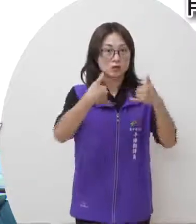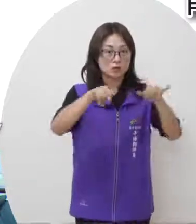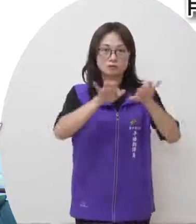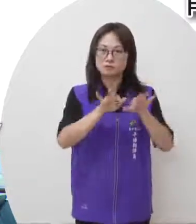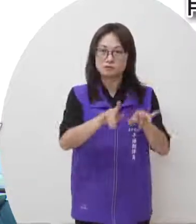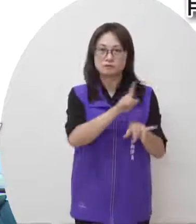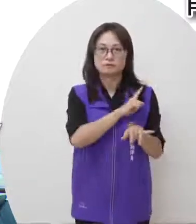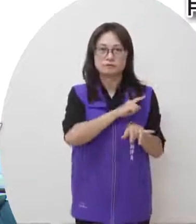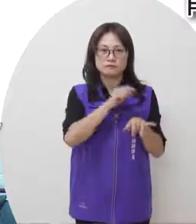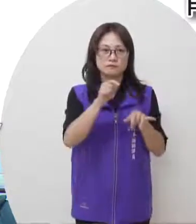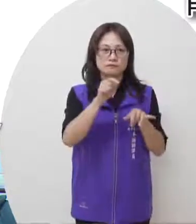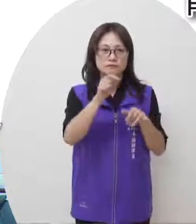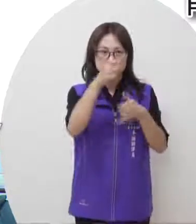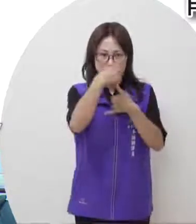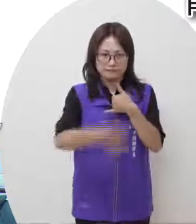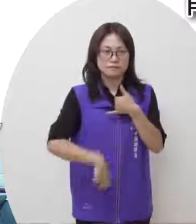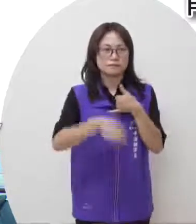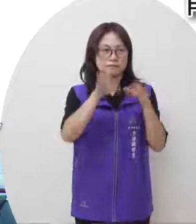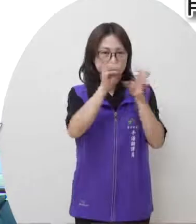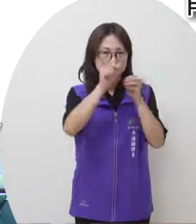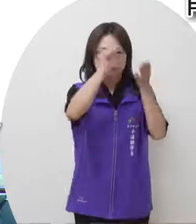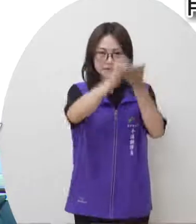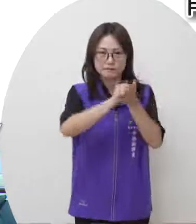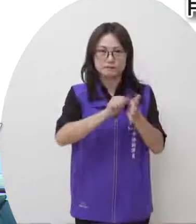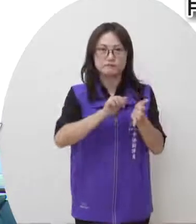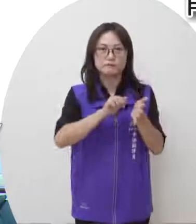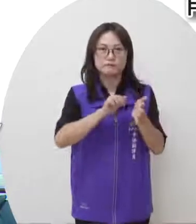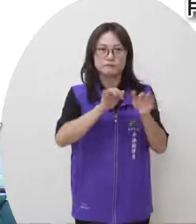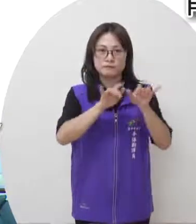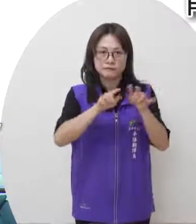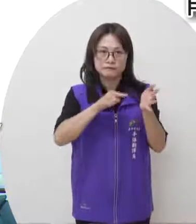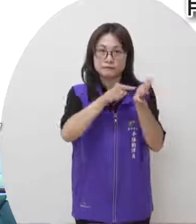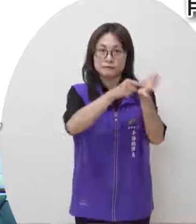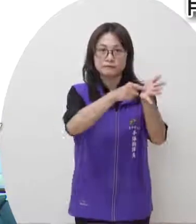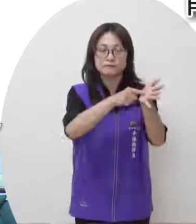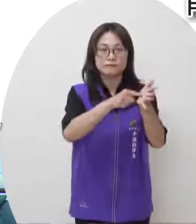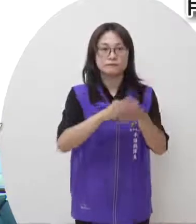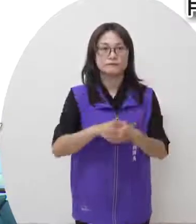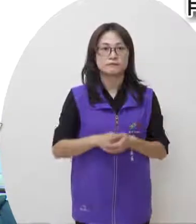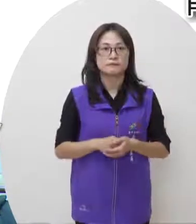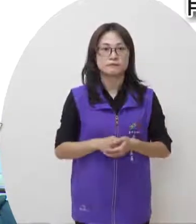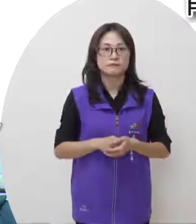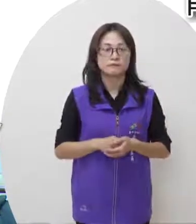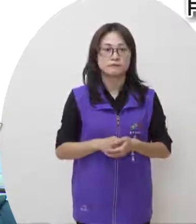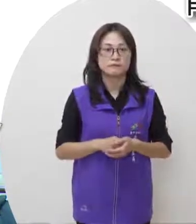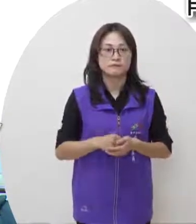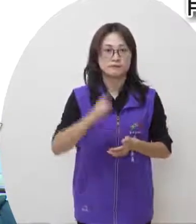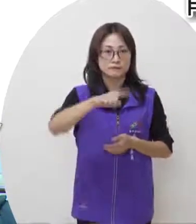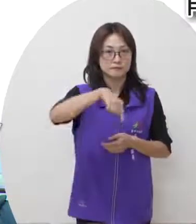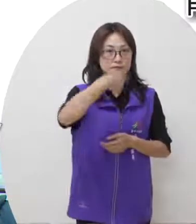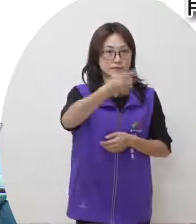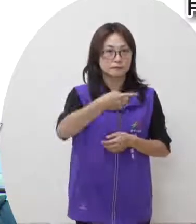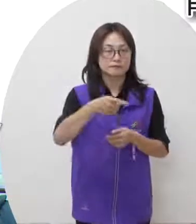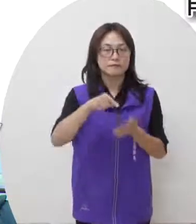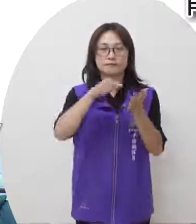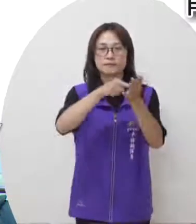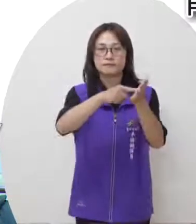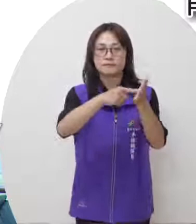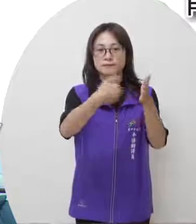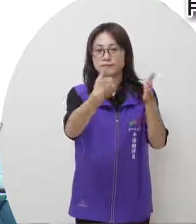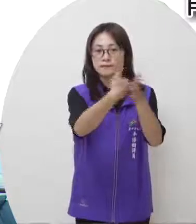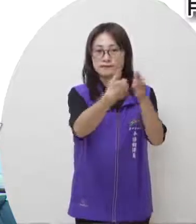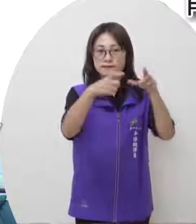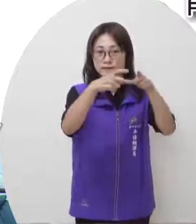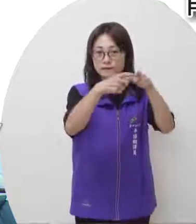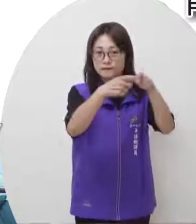自己的资料，然后接下去他可能只要到某一个窗口去进行绑卡动作就可以完